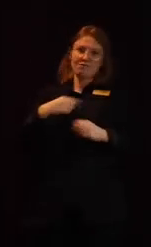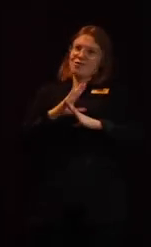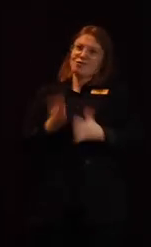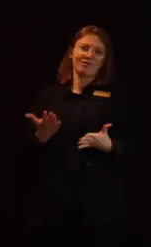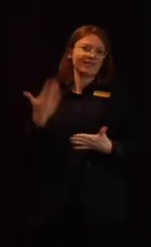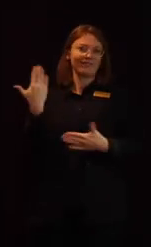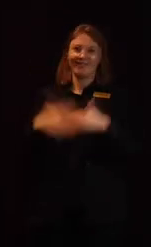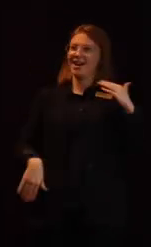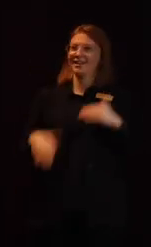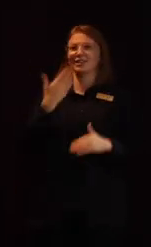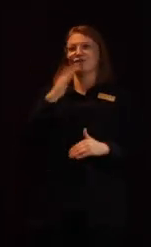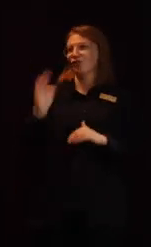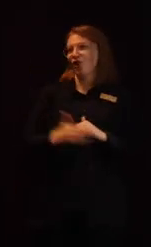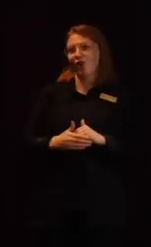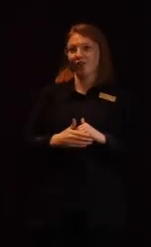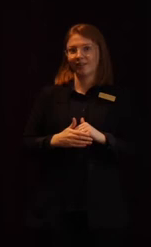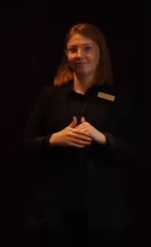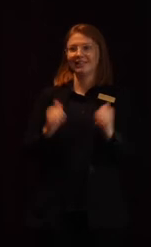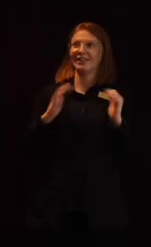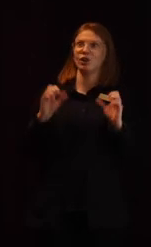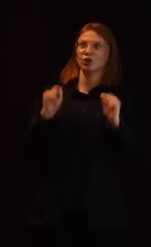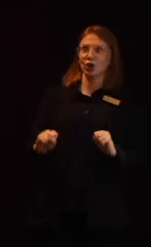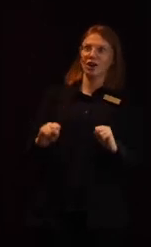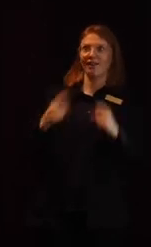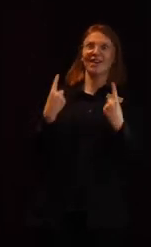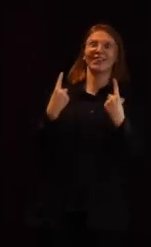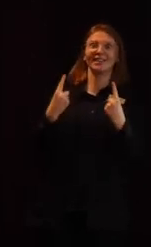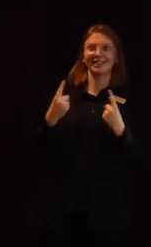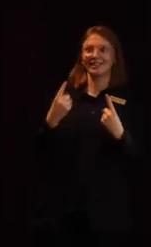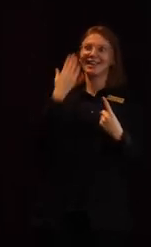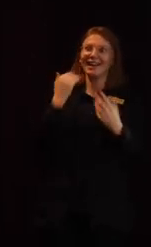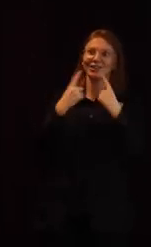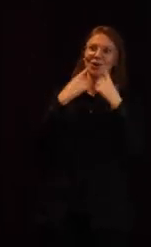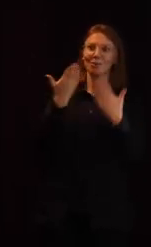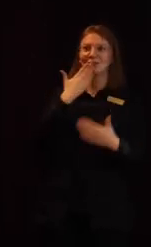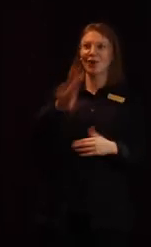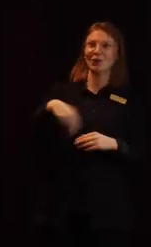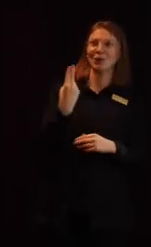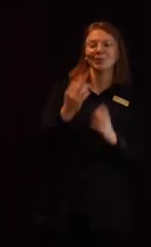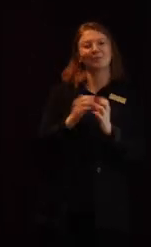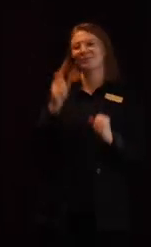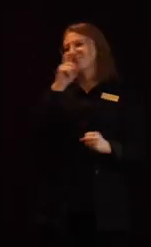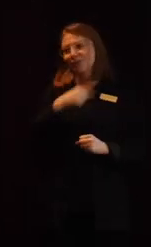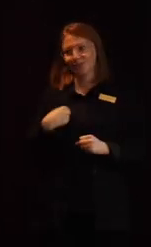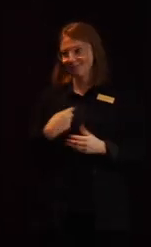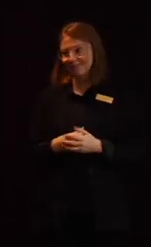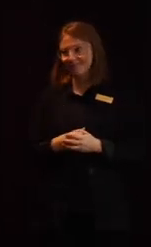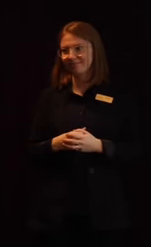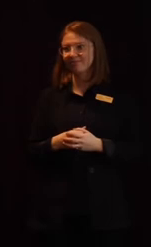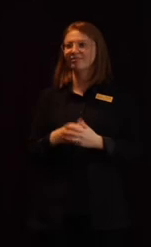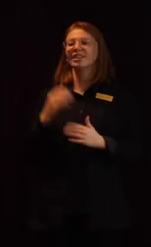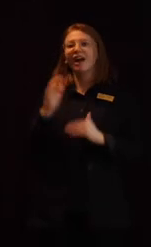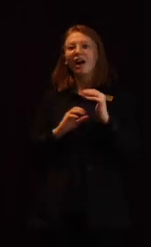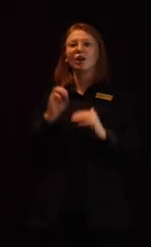varit liksom en pankgrej idag, det förstår jag. Men det handlar inte bara heller om om det är en strategi eller en handlingsplan, utan det handlar också om vad